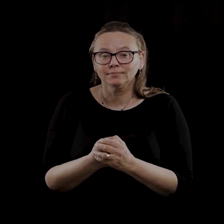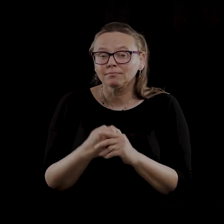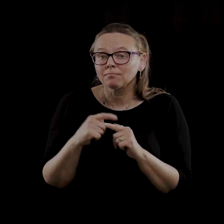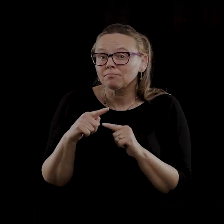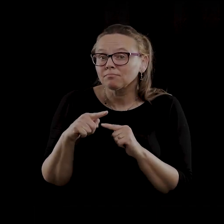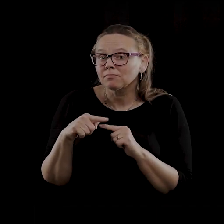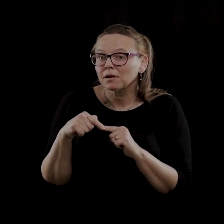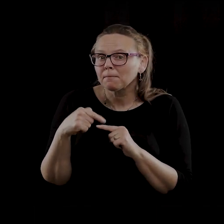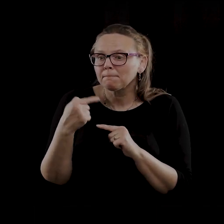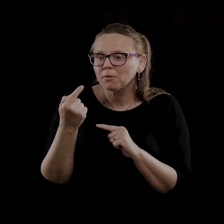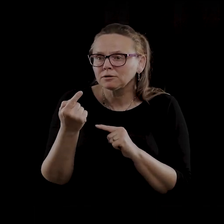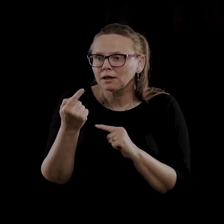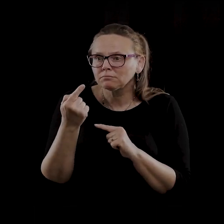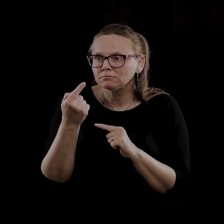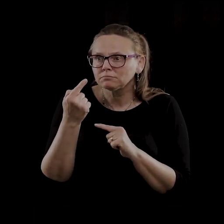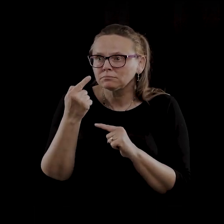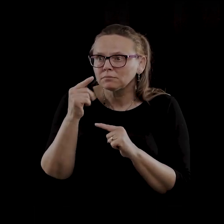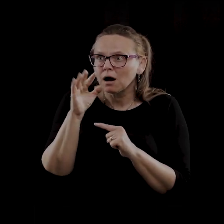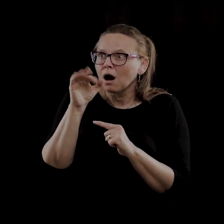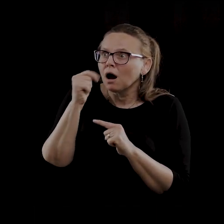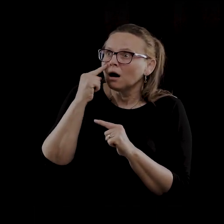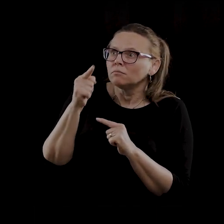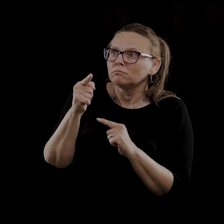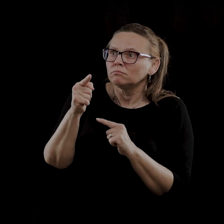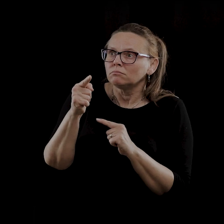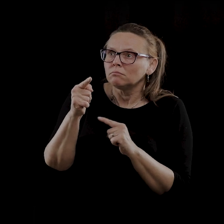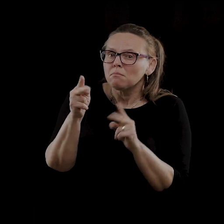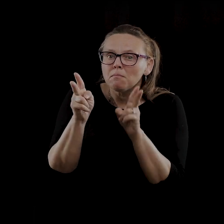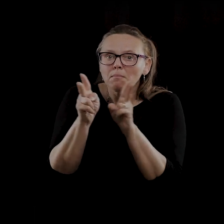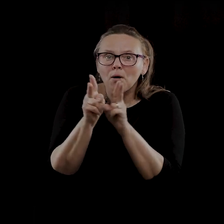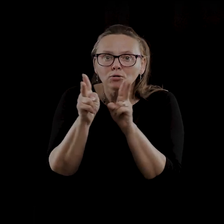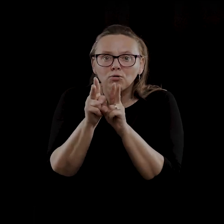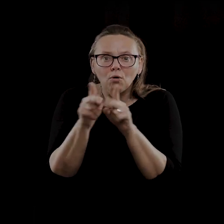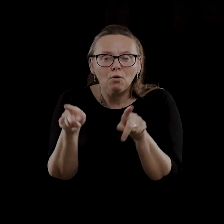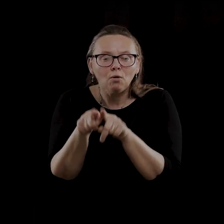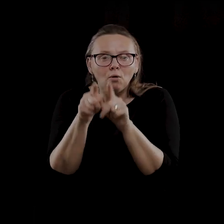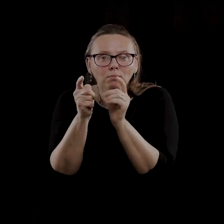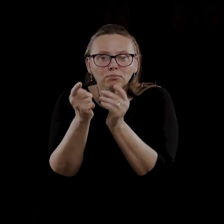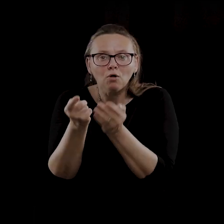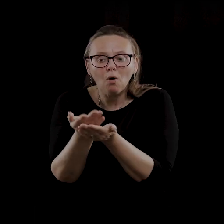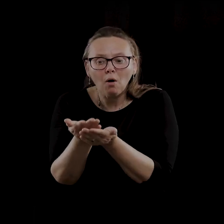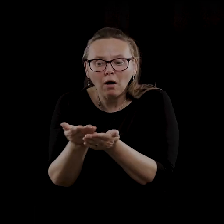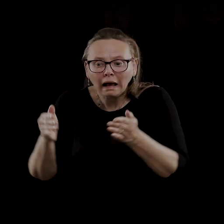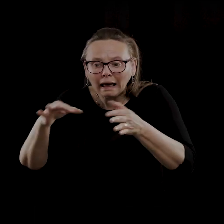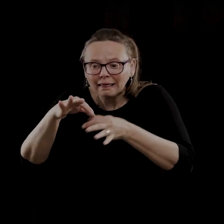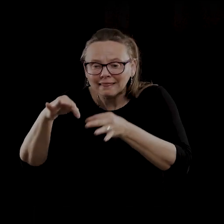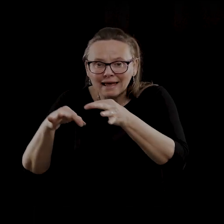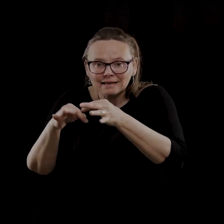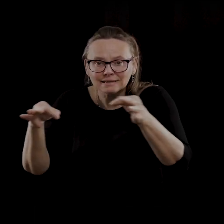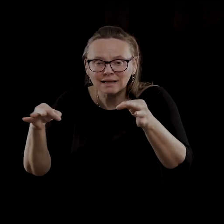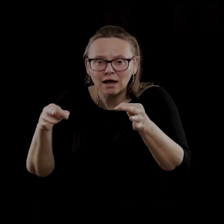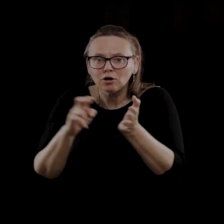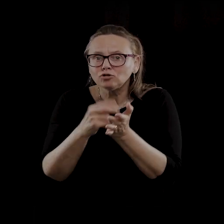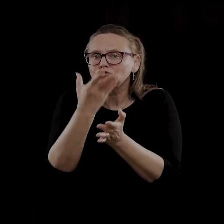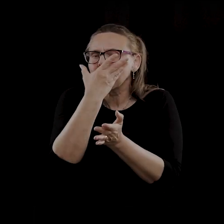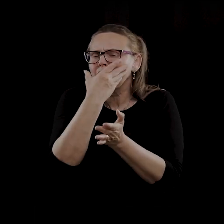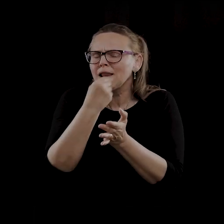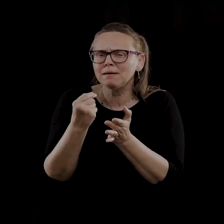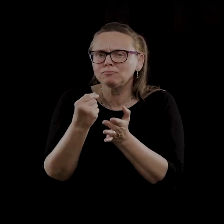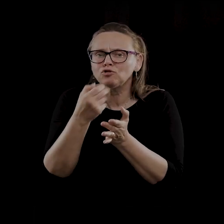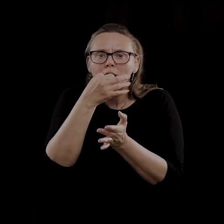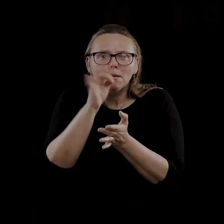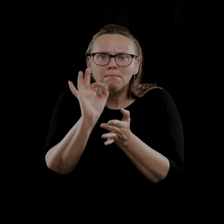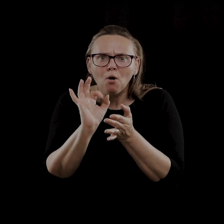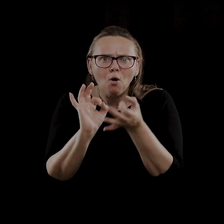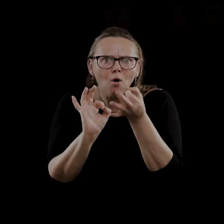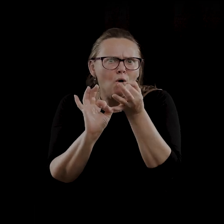Potem je zagledal nekaj, kar je bilo podobno gnezdu, samo še lepše in bolj bleščeče je